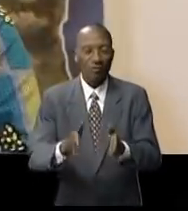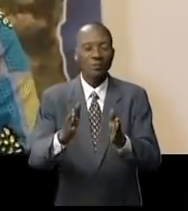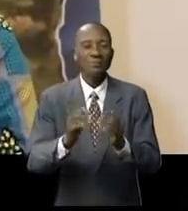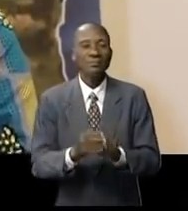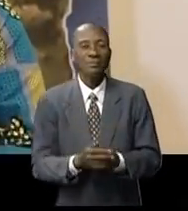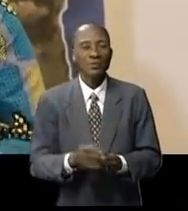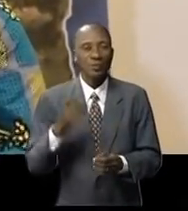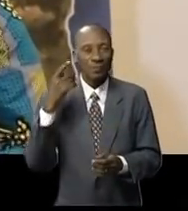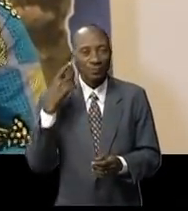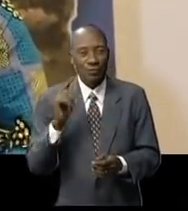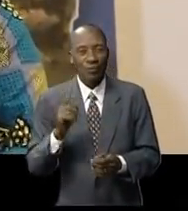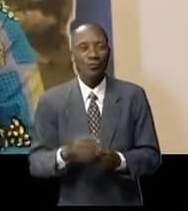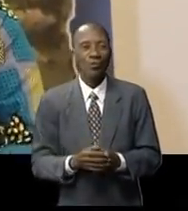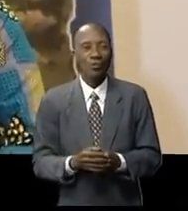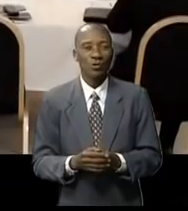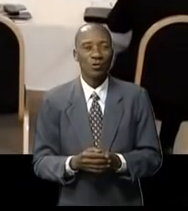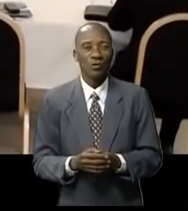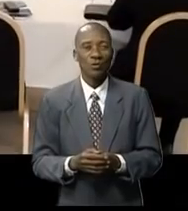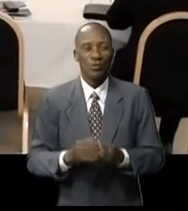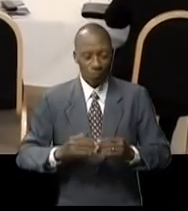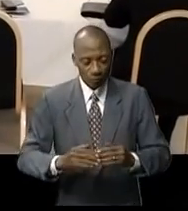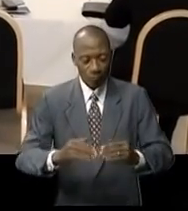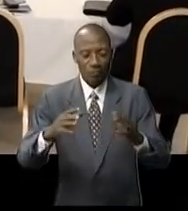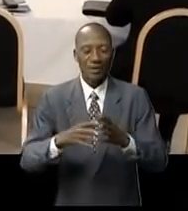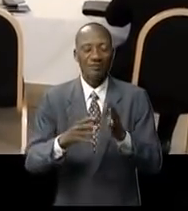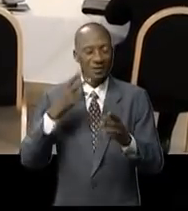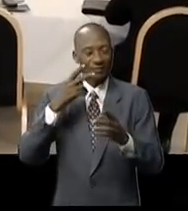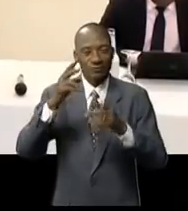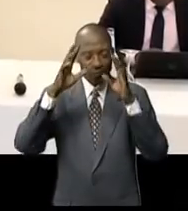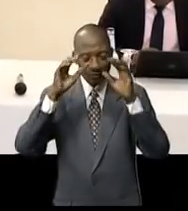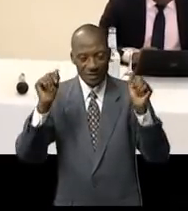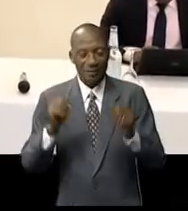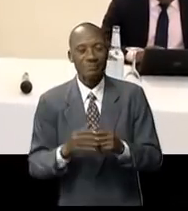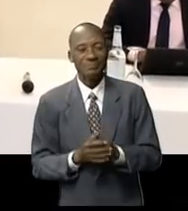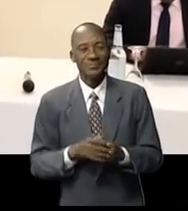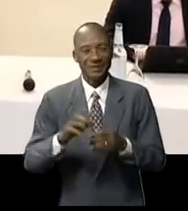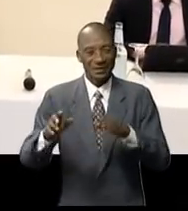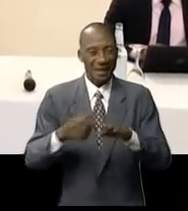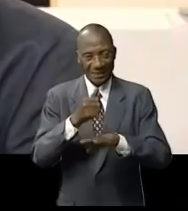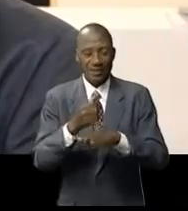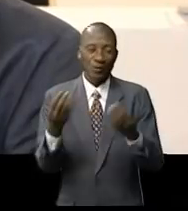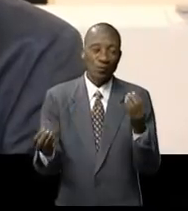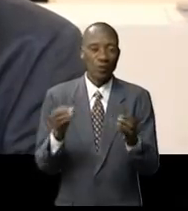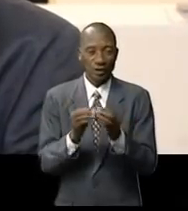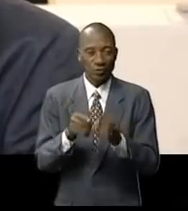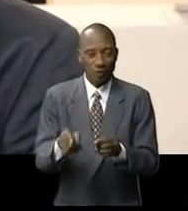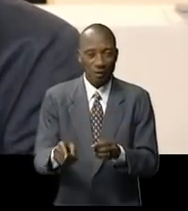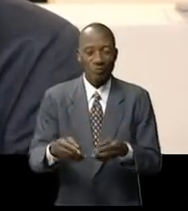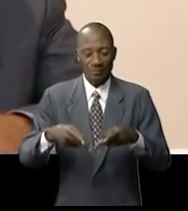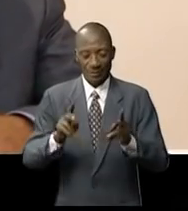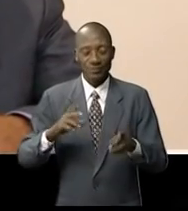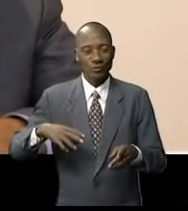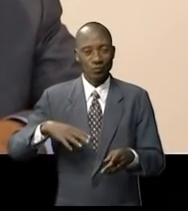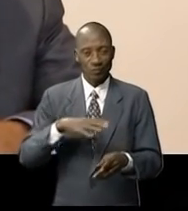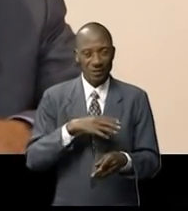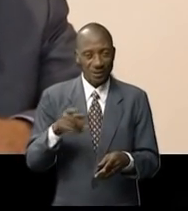pour renforcer l'action institutionnelle des Fonared. Cet atelier a permis au comité de pilotage d'avoir une vision commune